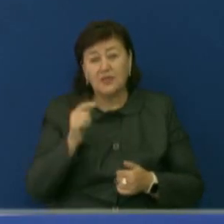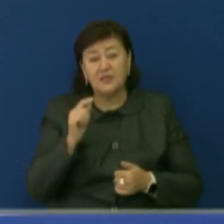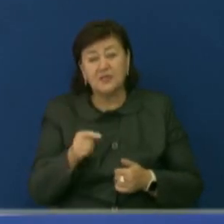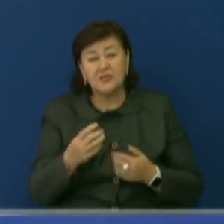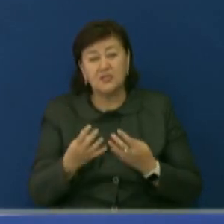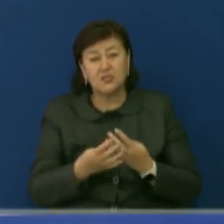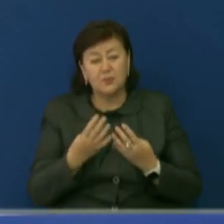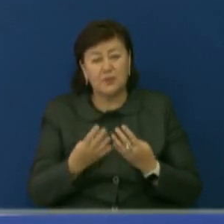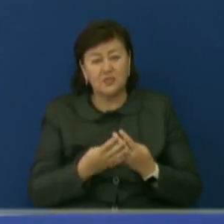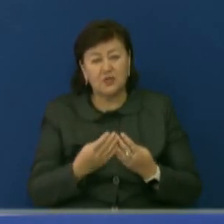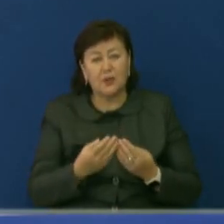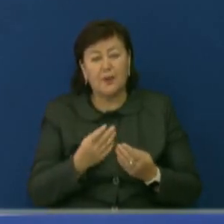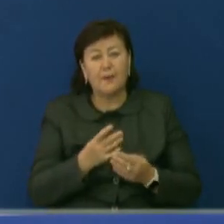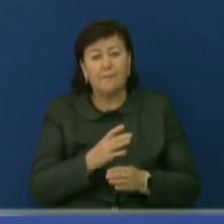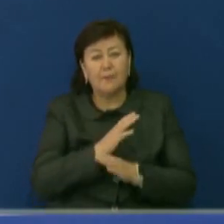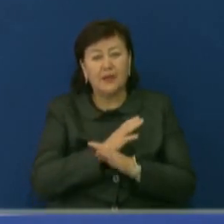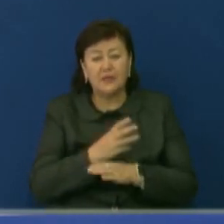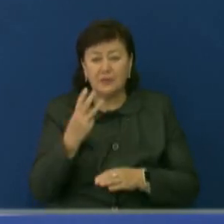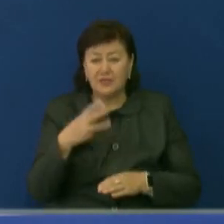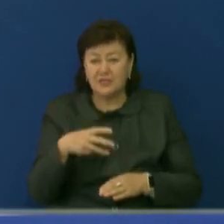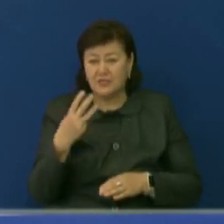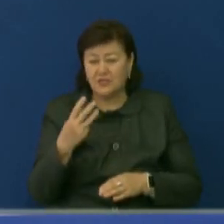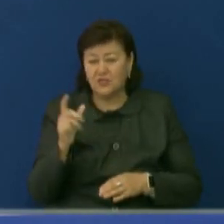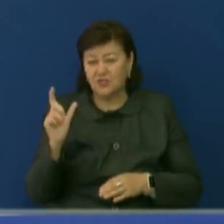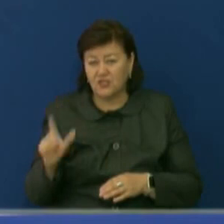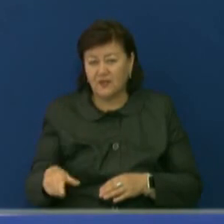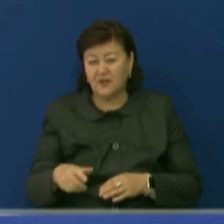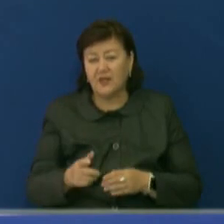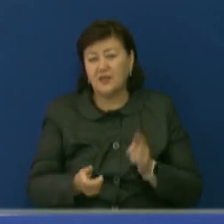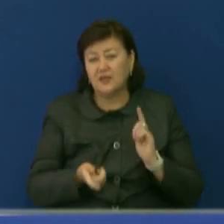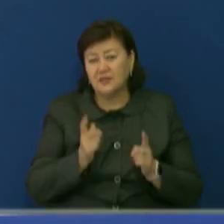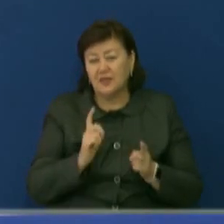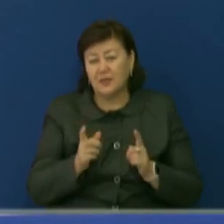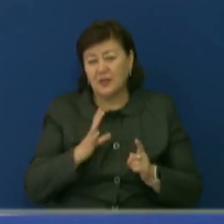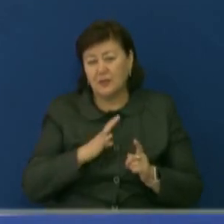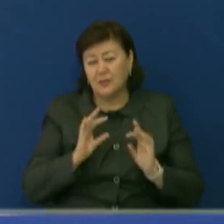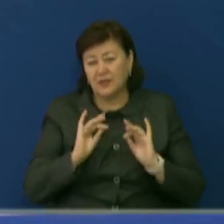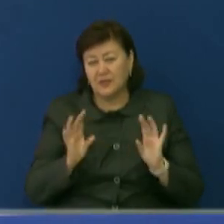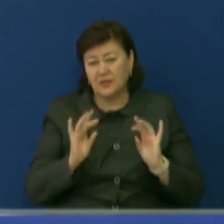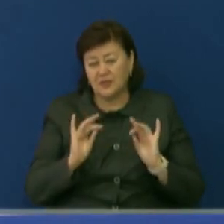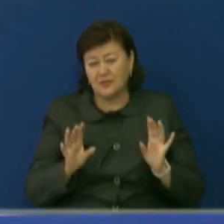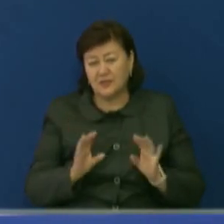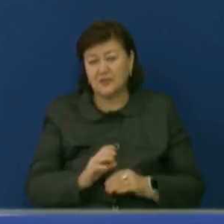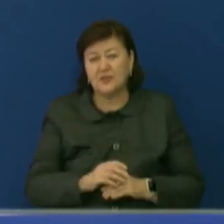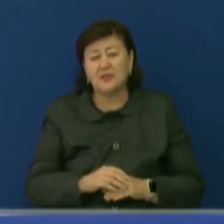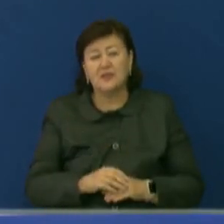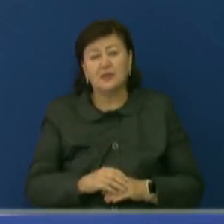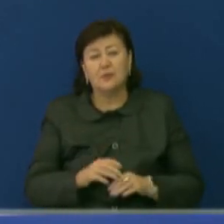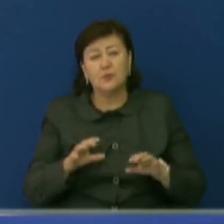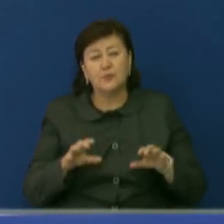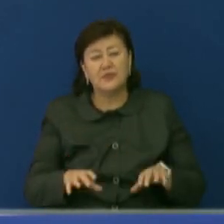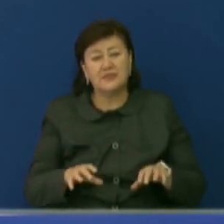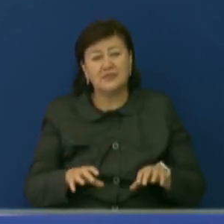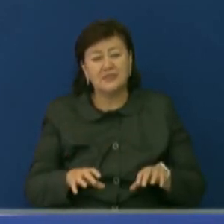1000 пожаров, в которых погибли 33 человека. Об этом было сказано на очередном заседании комиссии по чрезвычайным ситуациям под